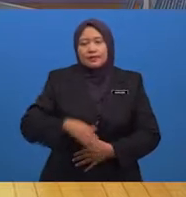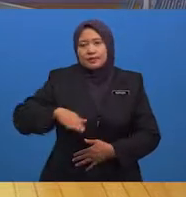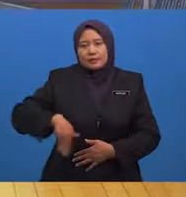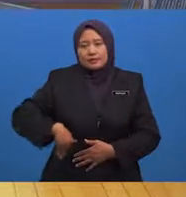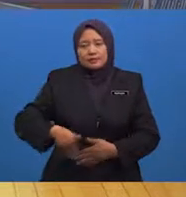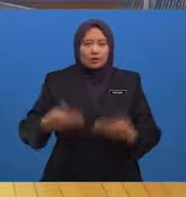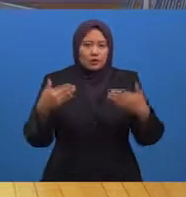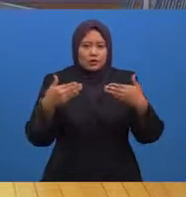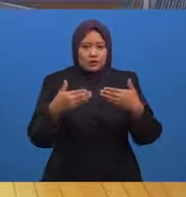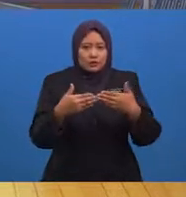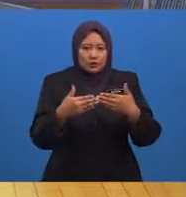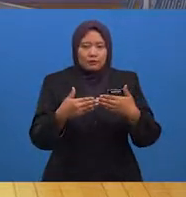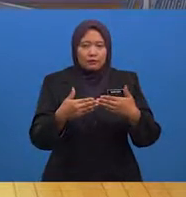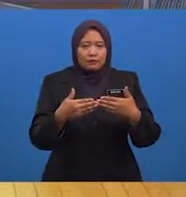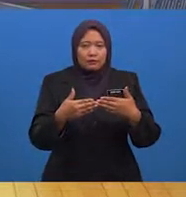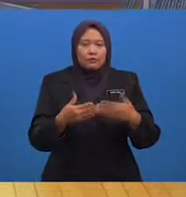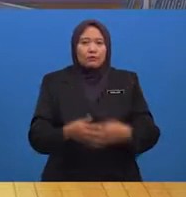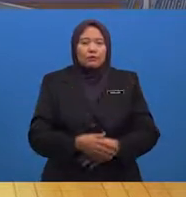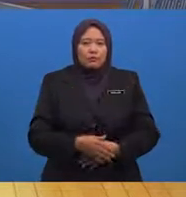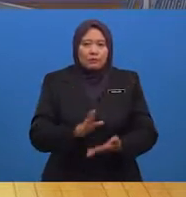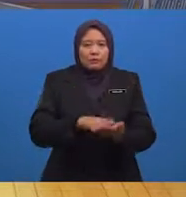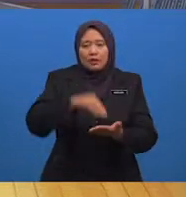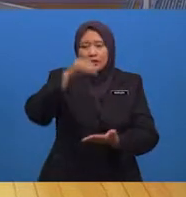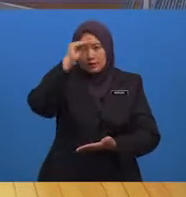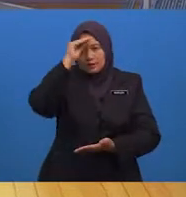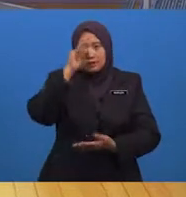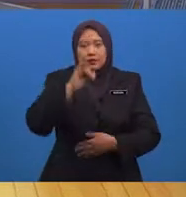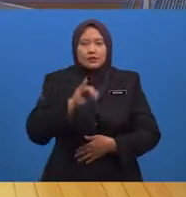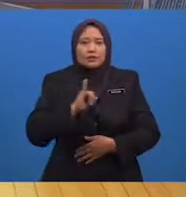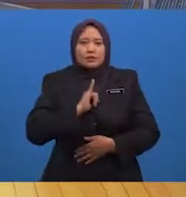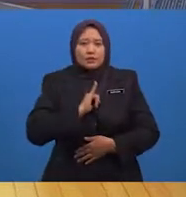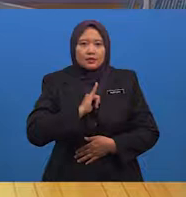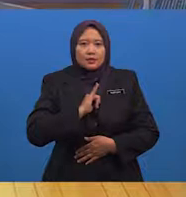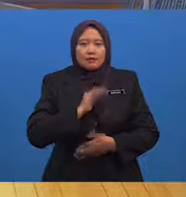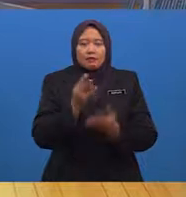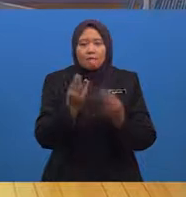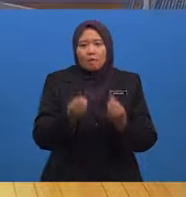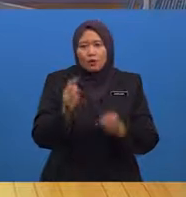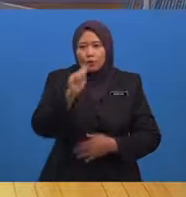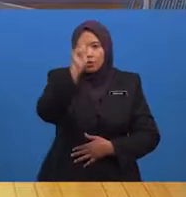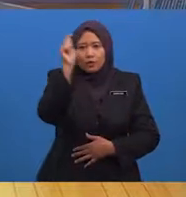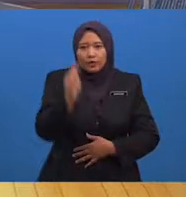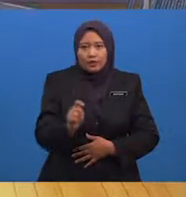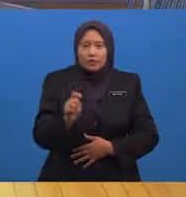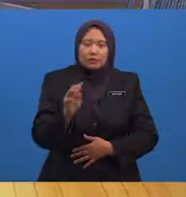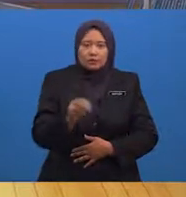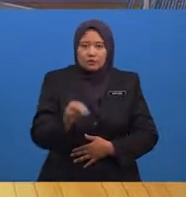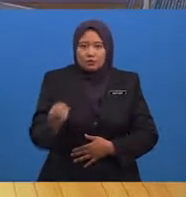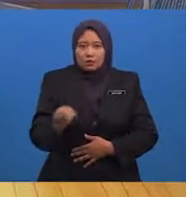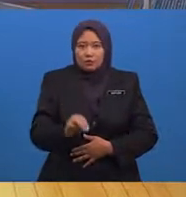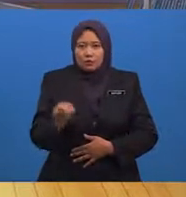Sebelum kita menyambungkan pembelajaran kita pada hari ini, cikgu ingin bertanya kepada murid-murid.